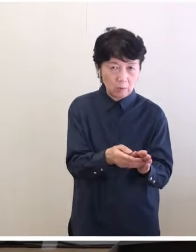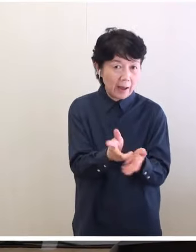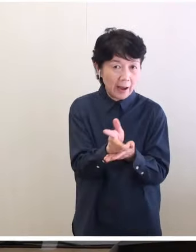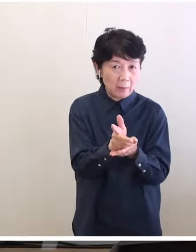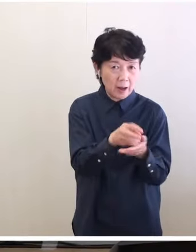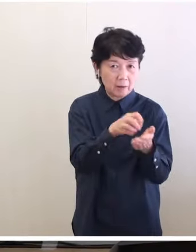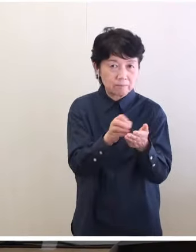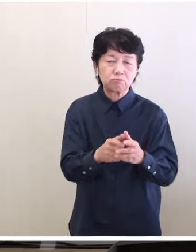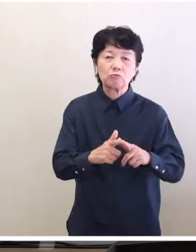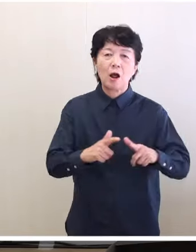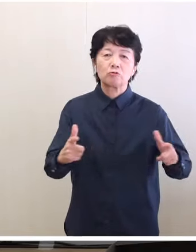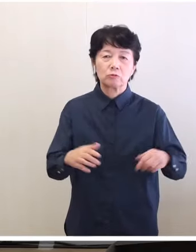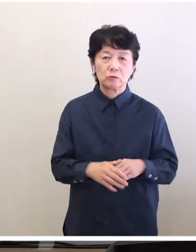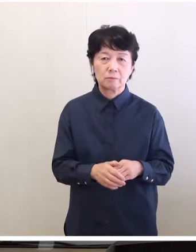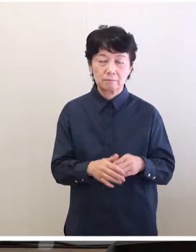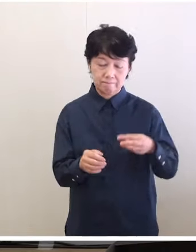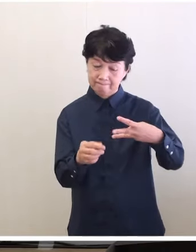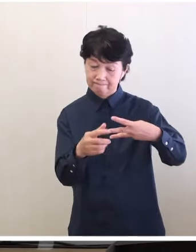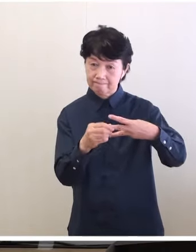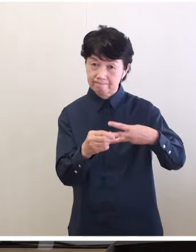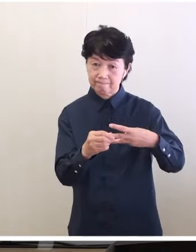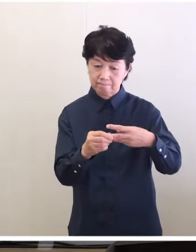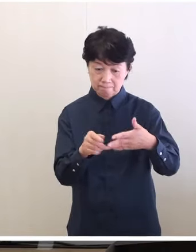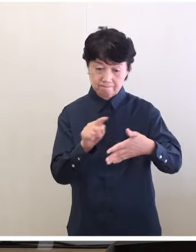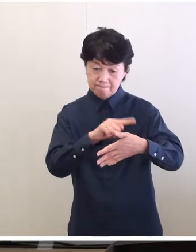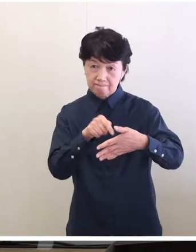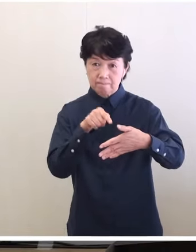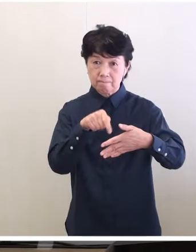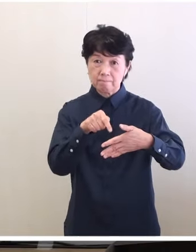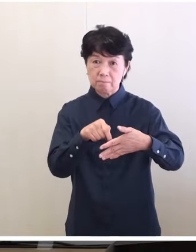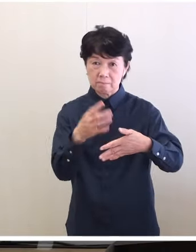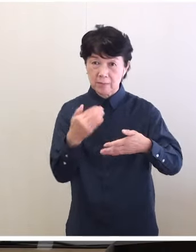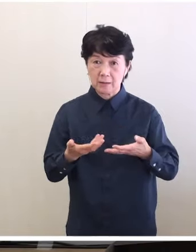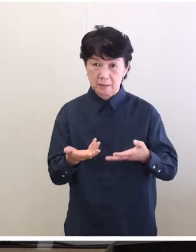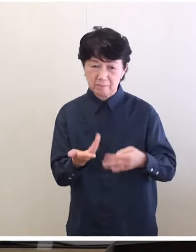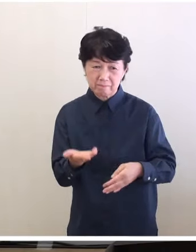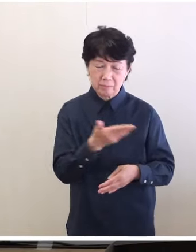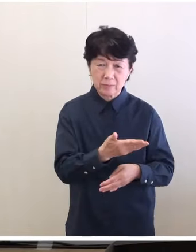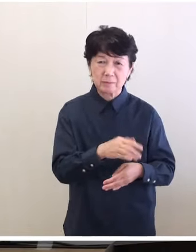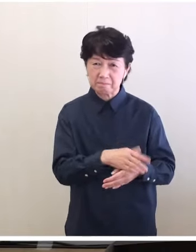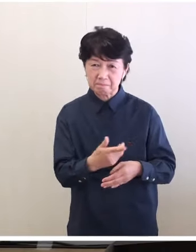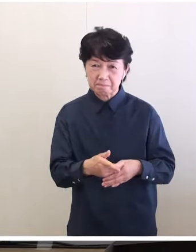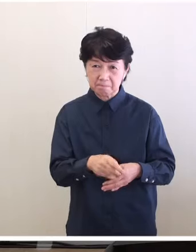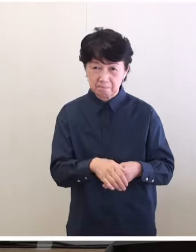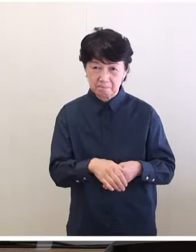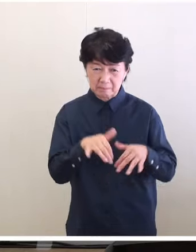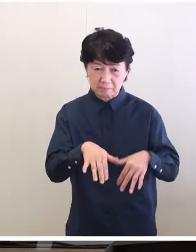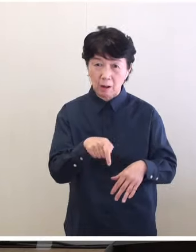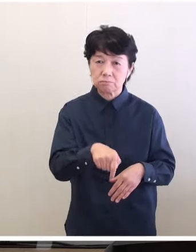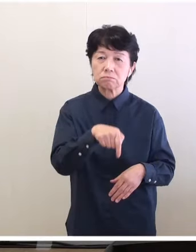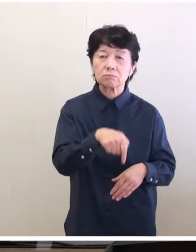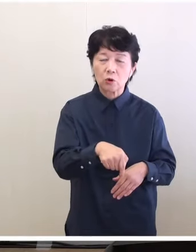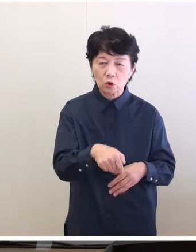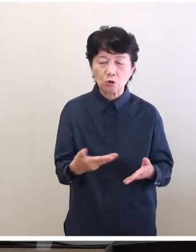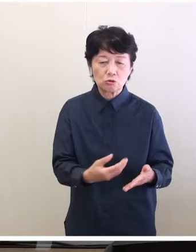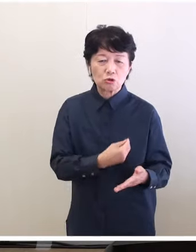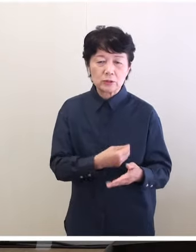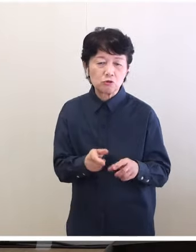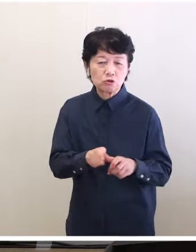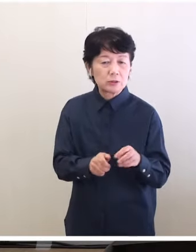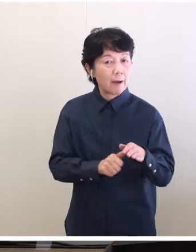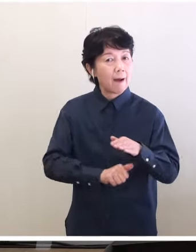します。2番目に能登半島地震の被災地域の現状に鑑みまして、職員の追加派遣、それ